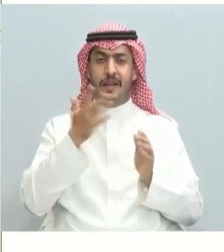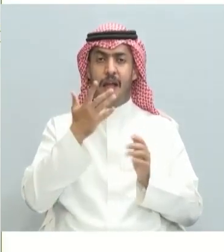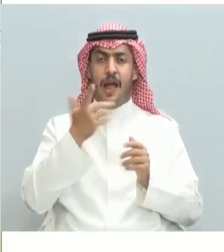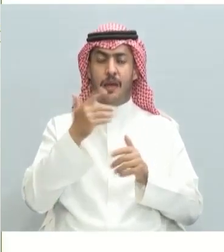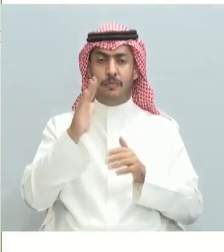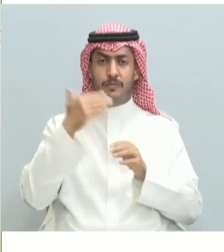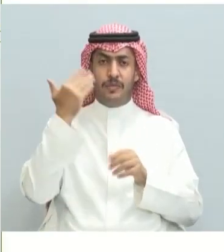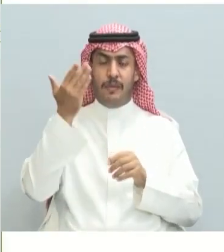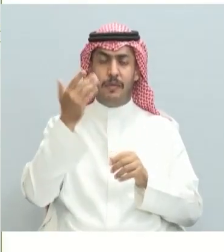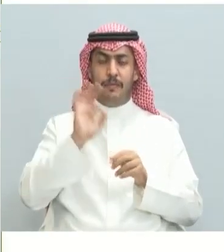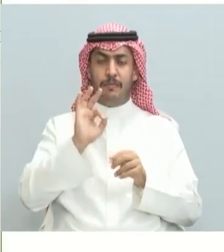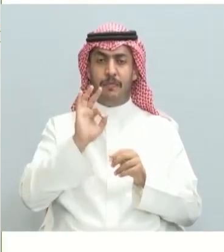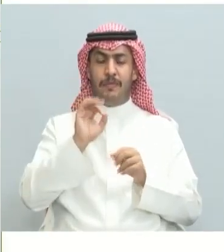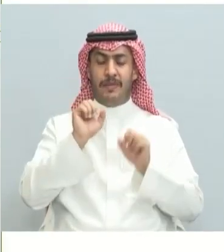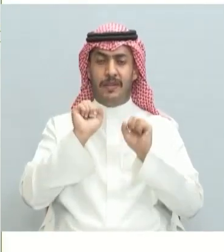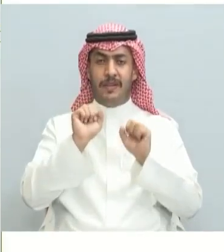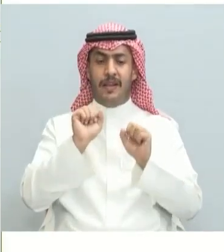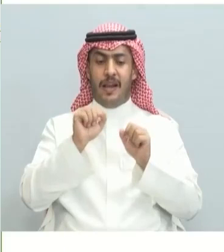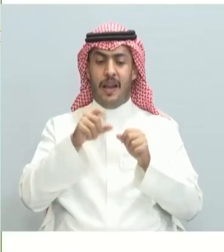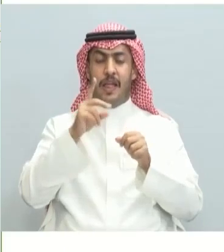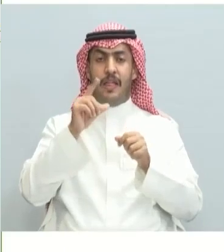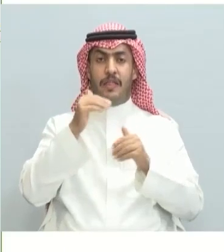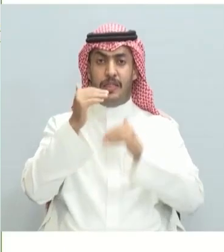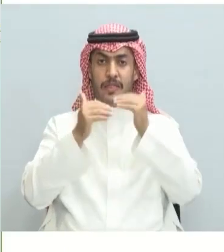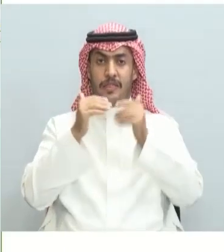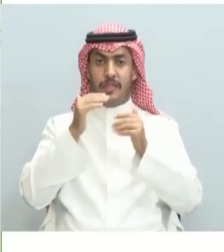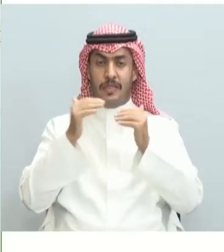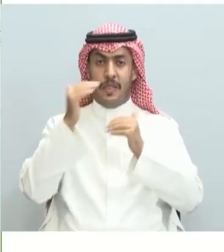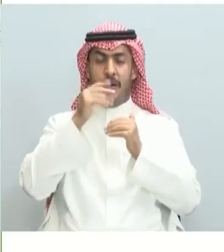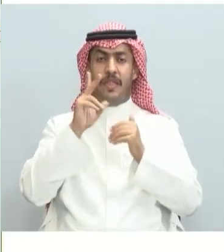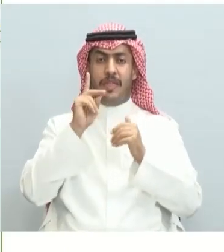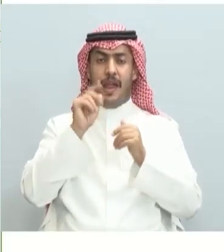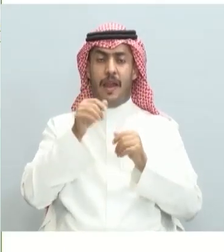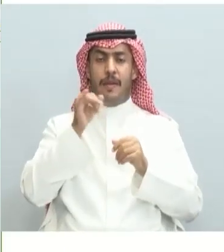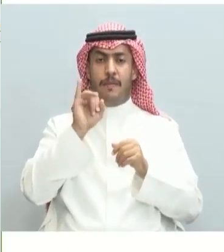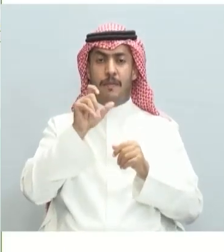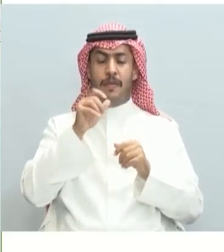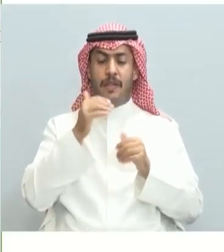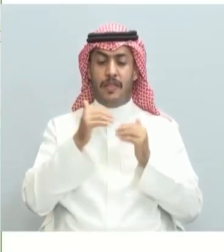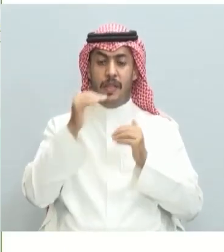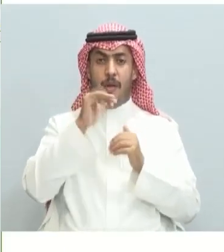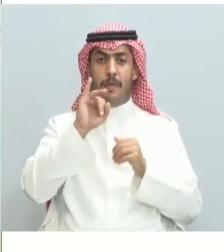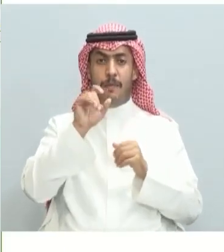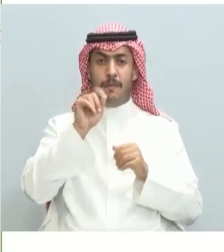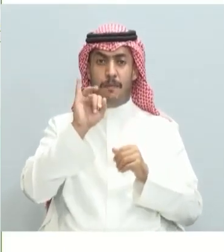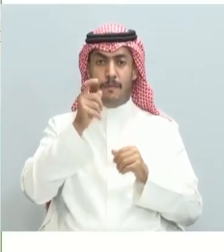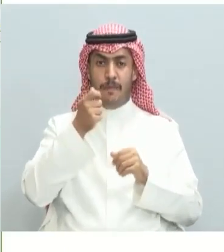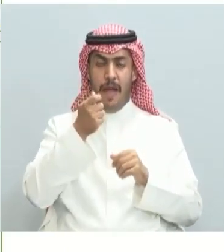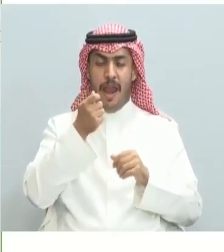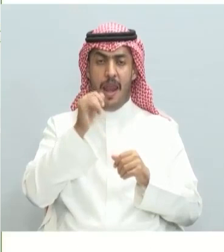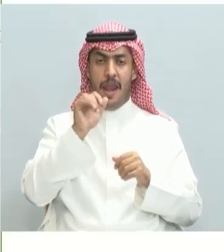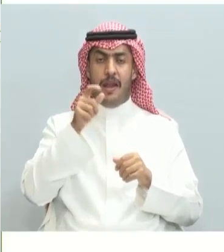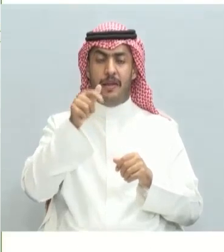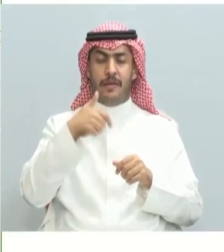المستقبل وهو الدور الثاني للمال اذا الدور الثاني للمال هو